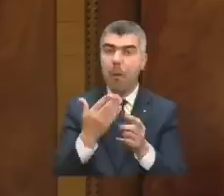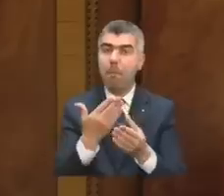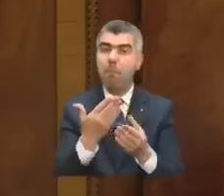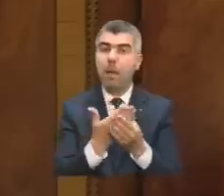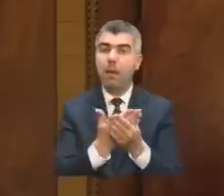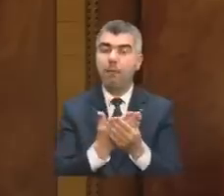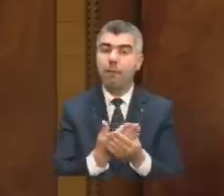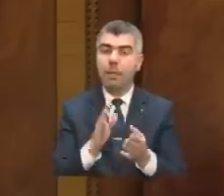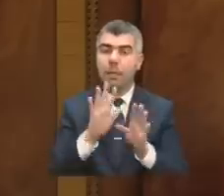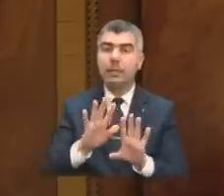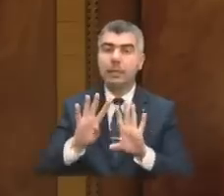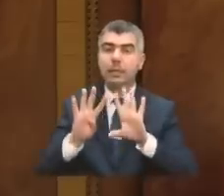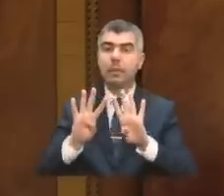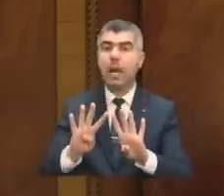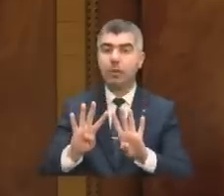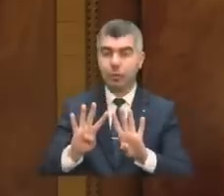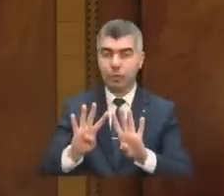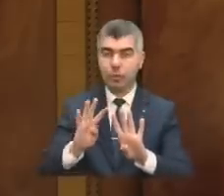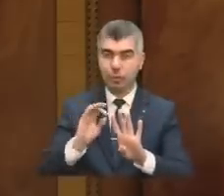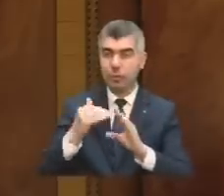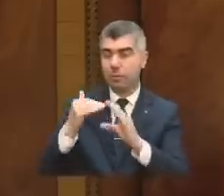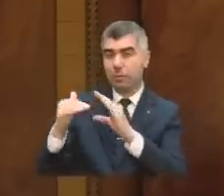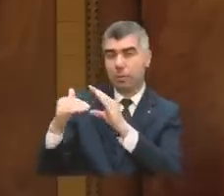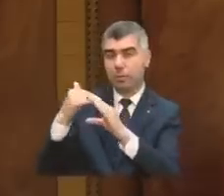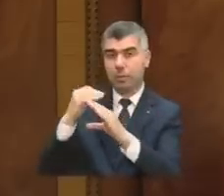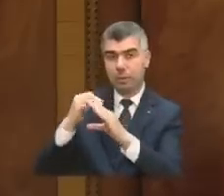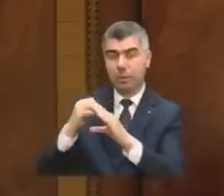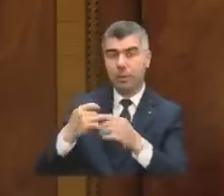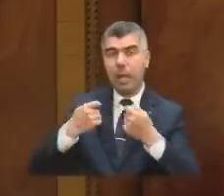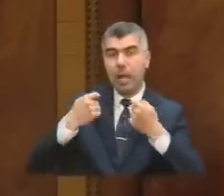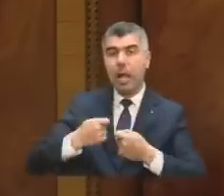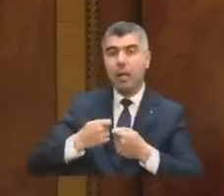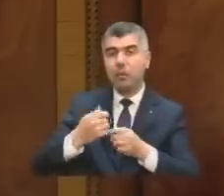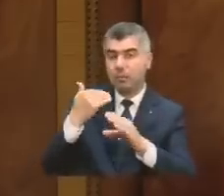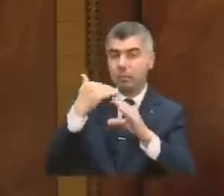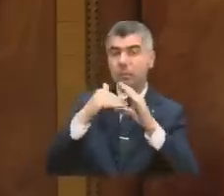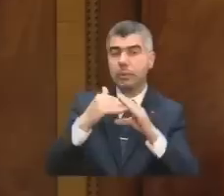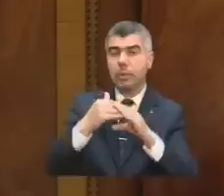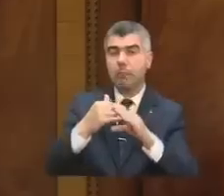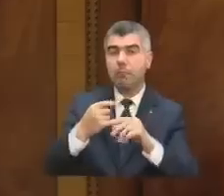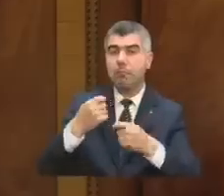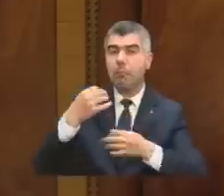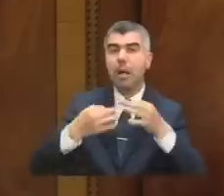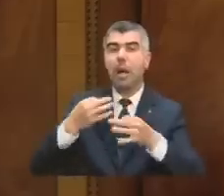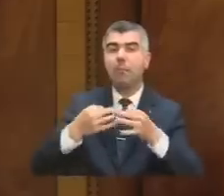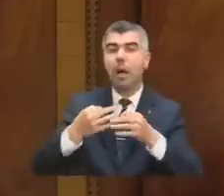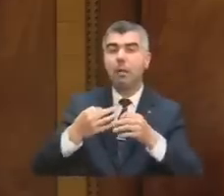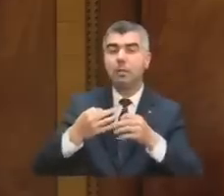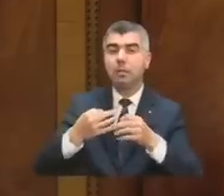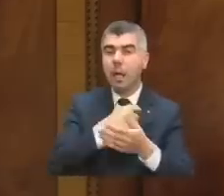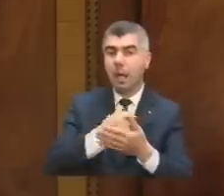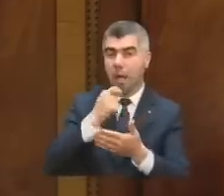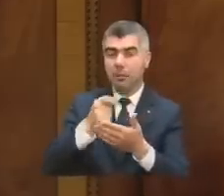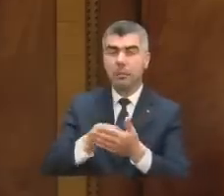الثمانيه عشره المحاله على رئاسه النيابه العامه فانطلاقا